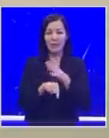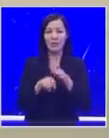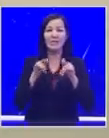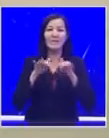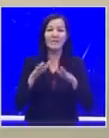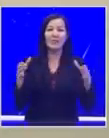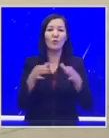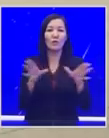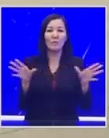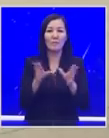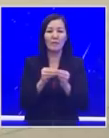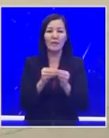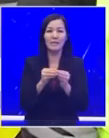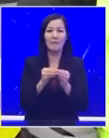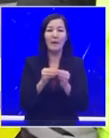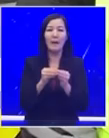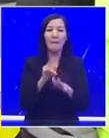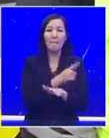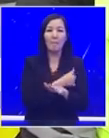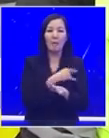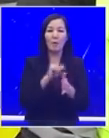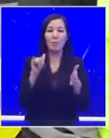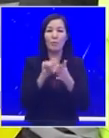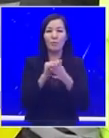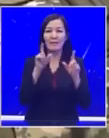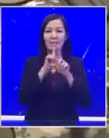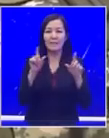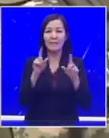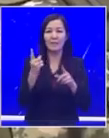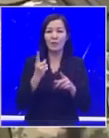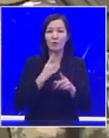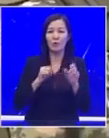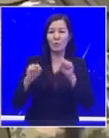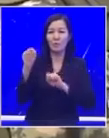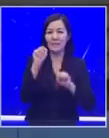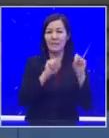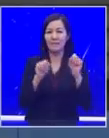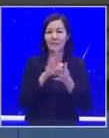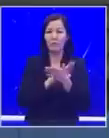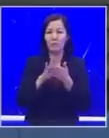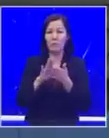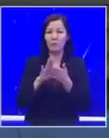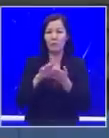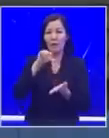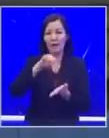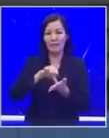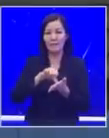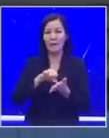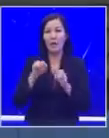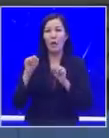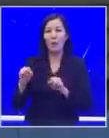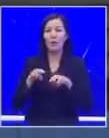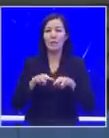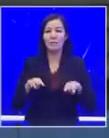органдарымен бірлесіп, блокпостарға шығып, нысандарды күзетіп, дезинфекция жұмыстарын жүргізуге құқылы. Бұл туралы қорғаныс